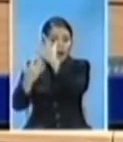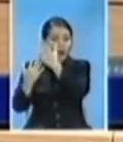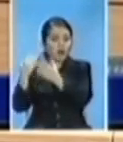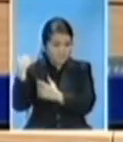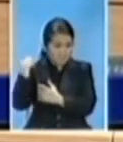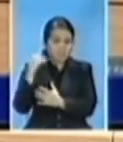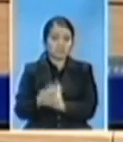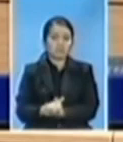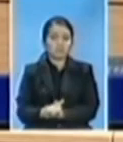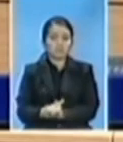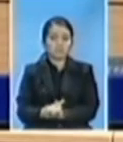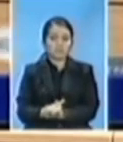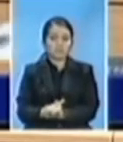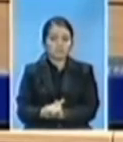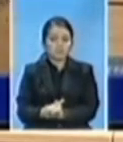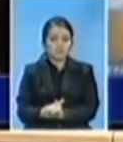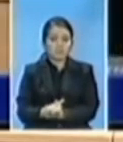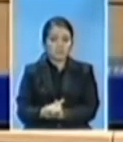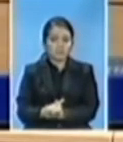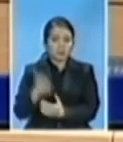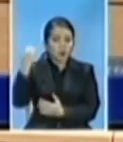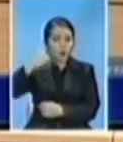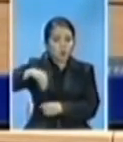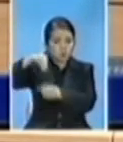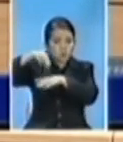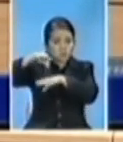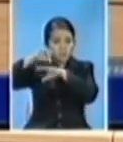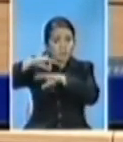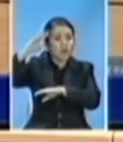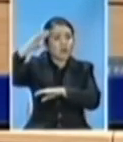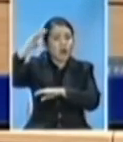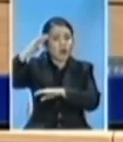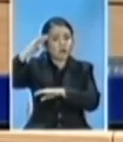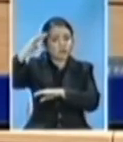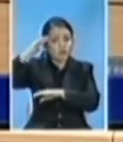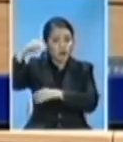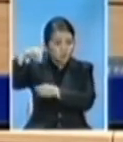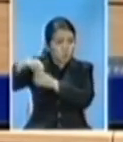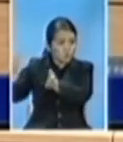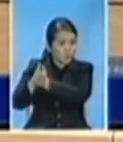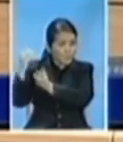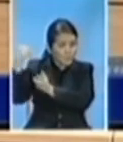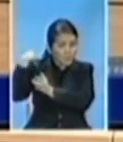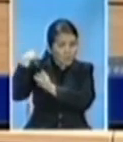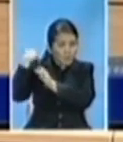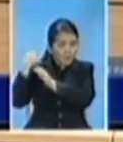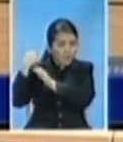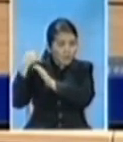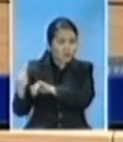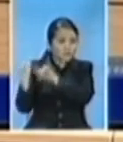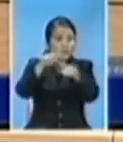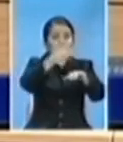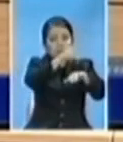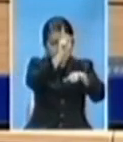โยบายเป็นรัฐมนตรีในคณะเผด็จการทหารด้วยไม่ใช่หรือครับที่มาเป็นประธานของท่